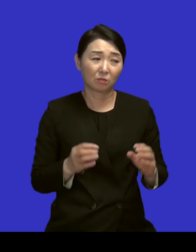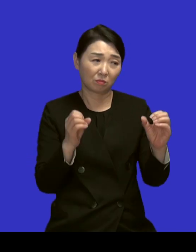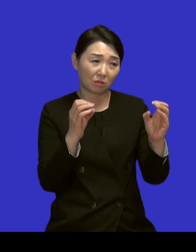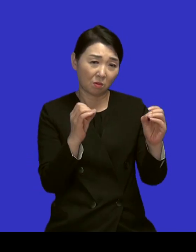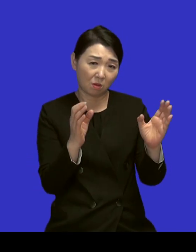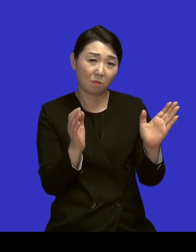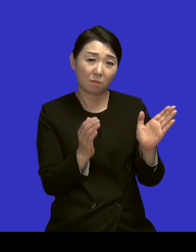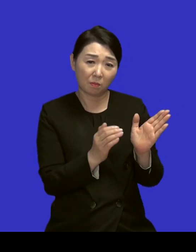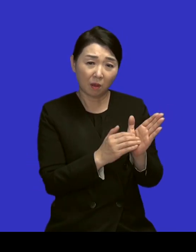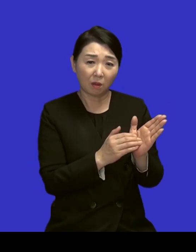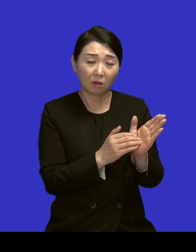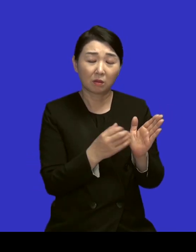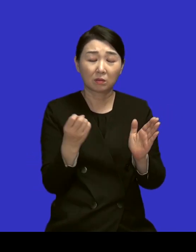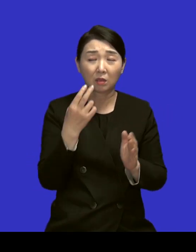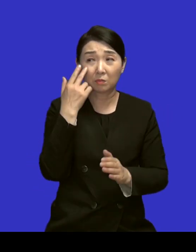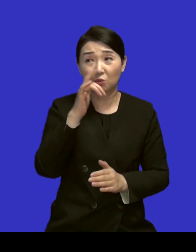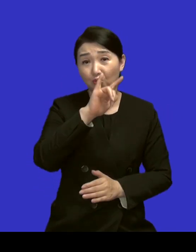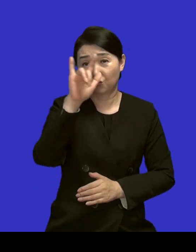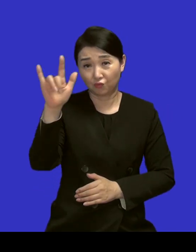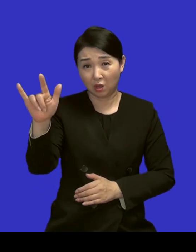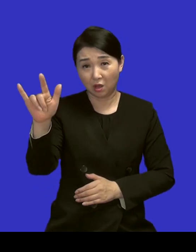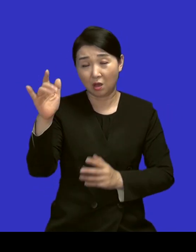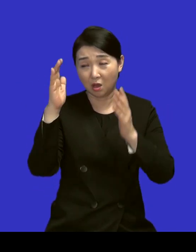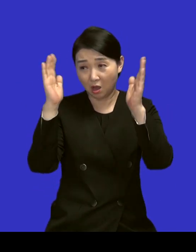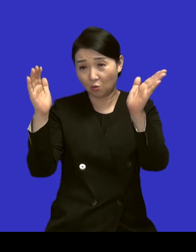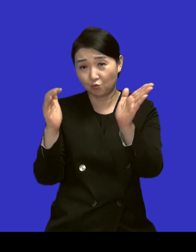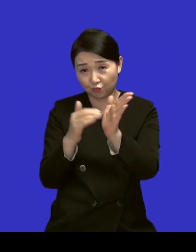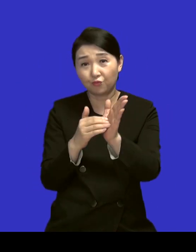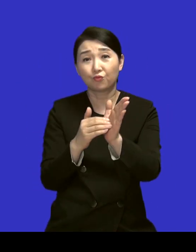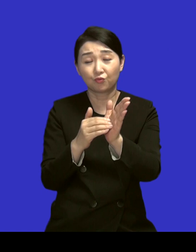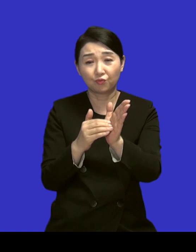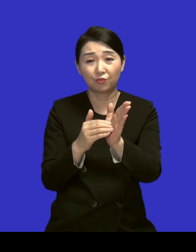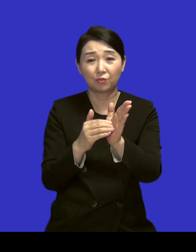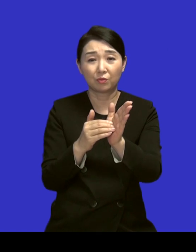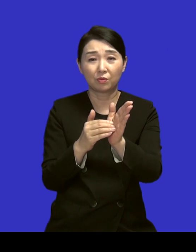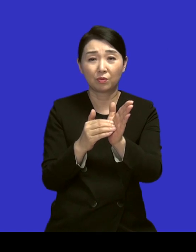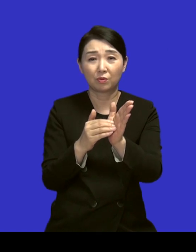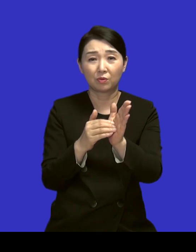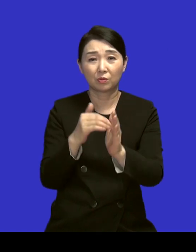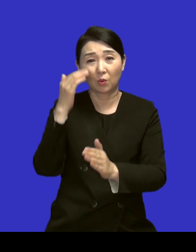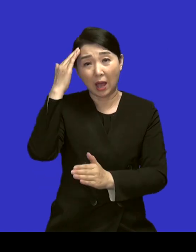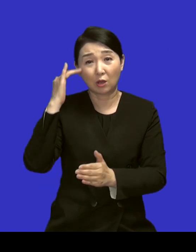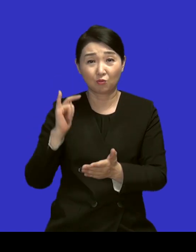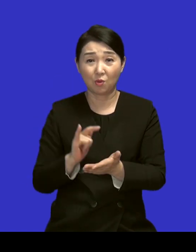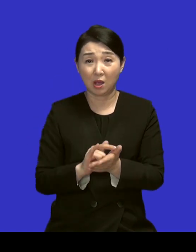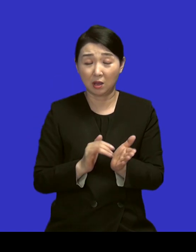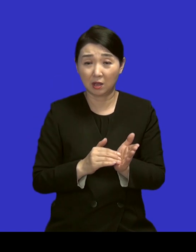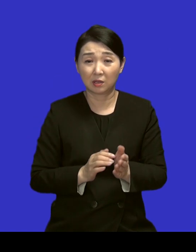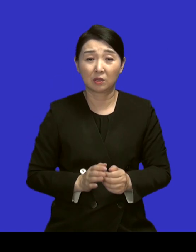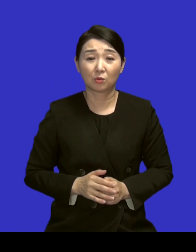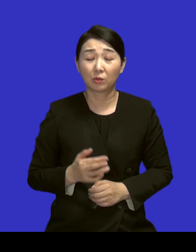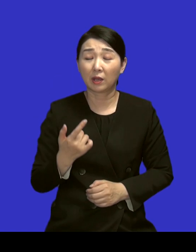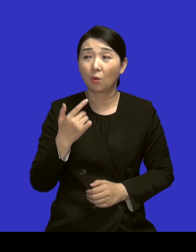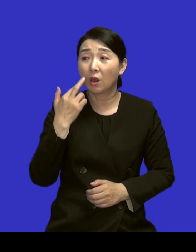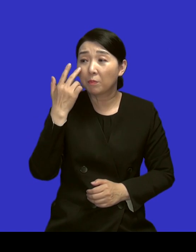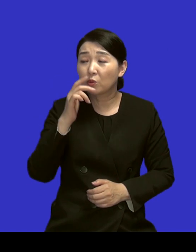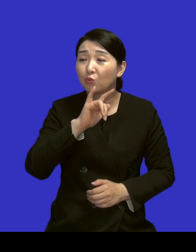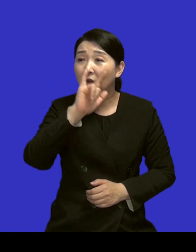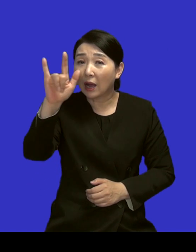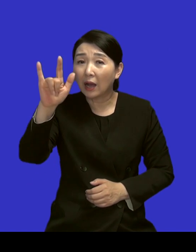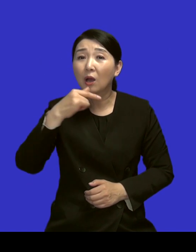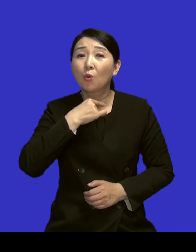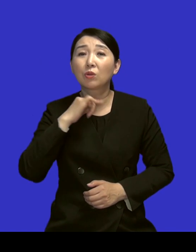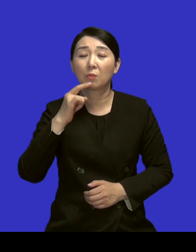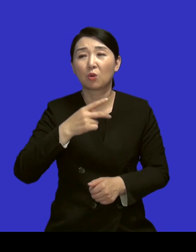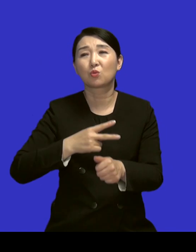마지막으로 미국 땅으로 다시 이제 돌아와서 학업을 마무리하고 이제 제가 원래 미국을 가면서 바랬던 꿈은